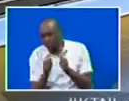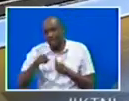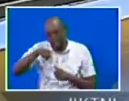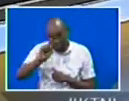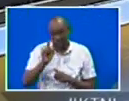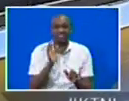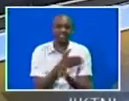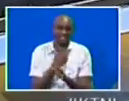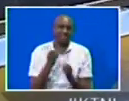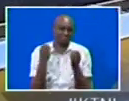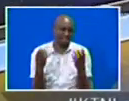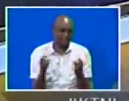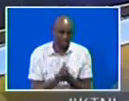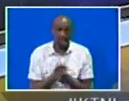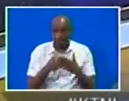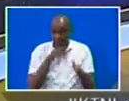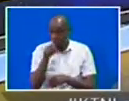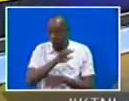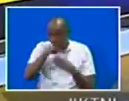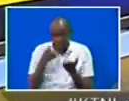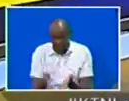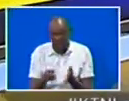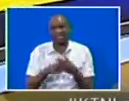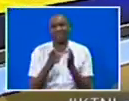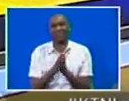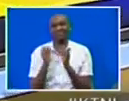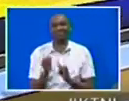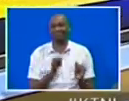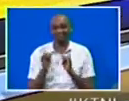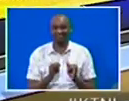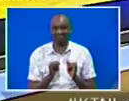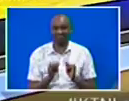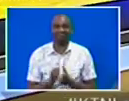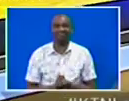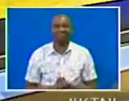ambazo ameweza kuimba. Lakini kabla ya hayo yote, tupate vidokezo.